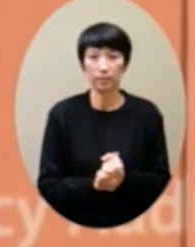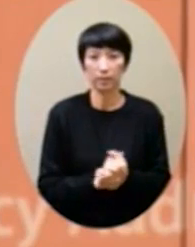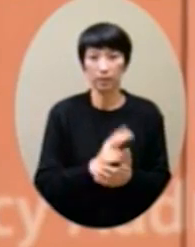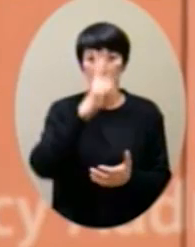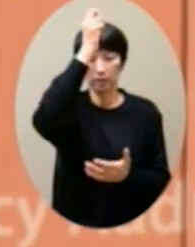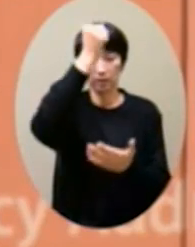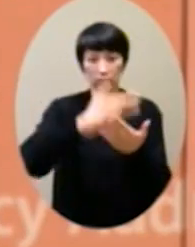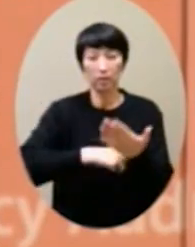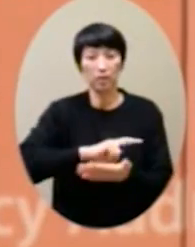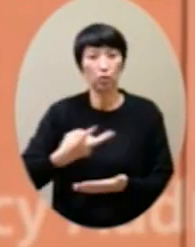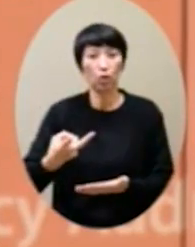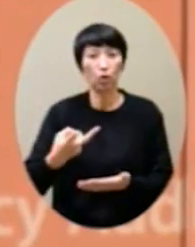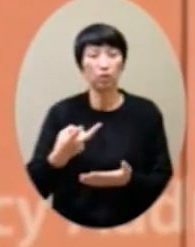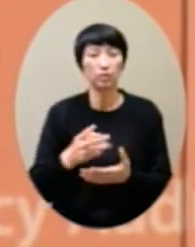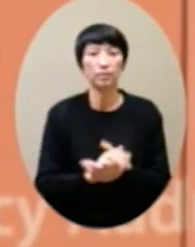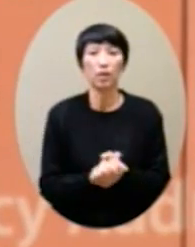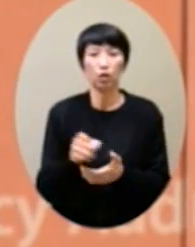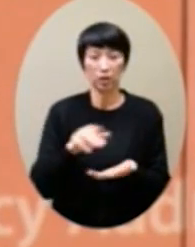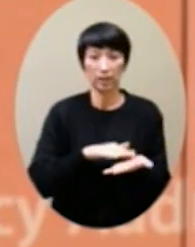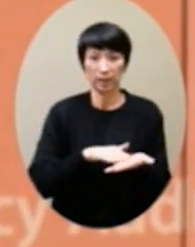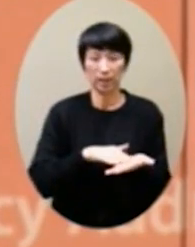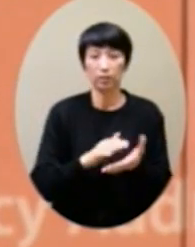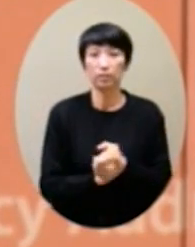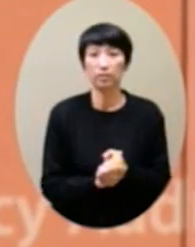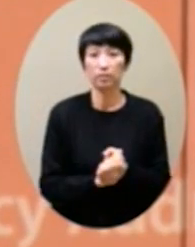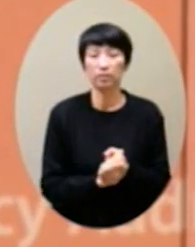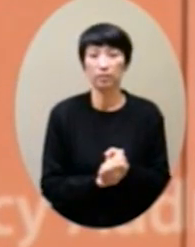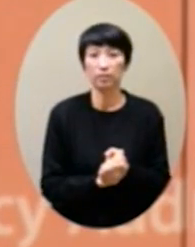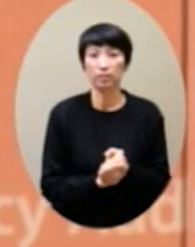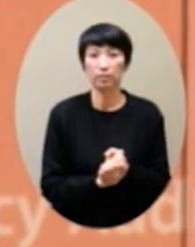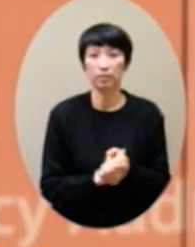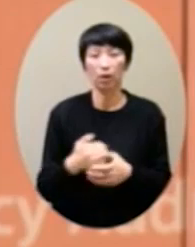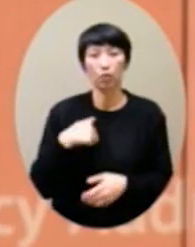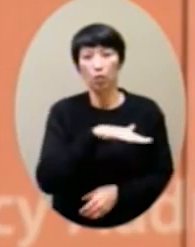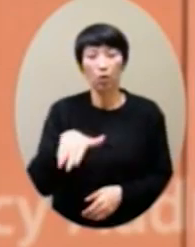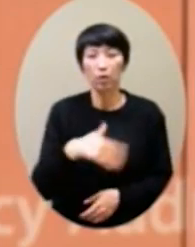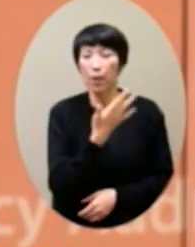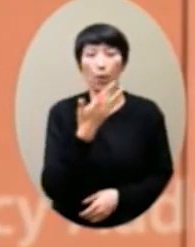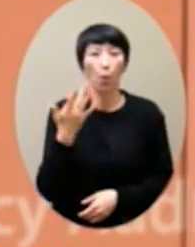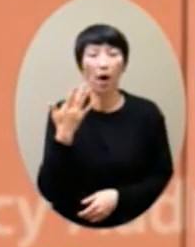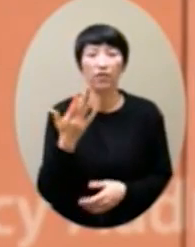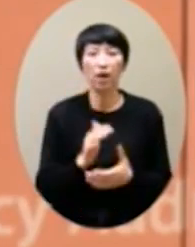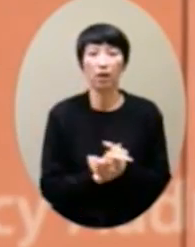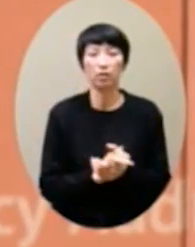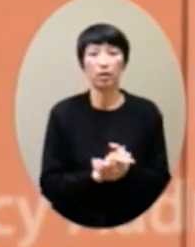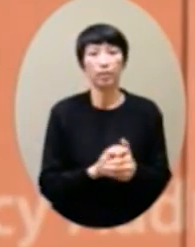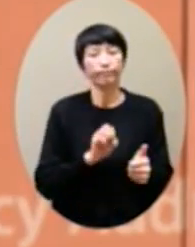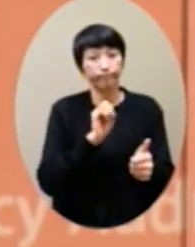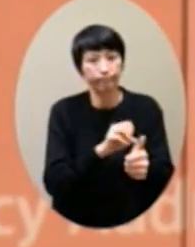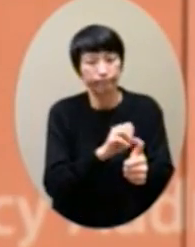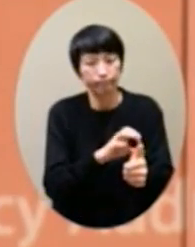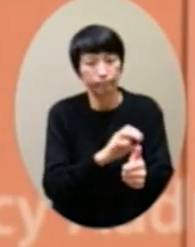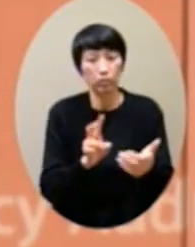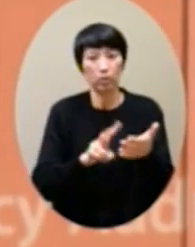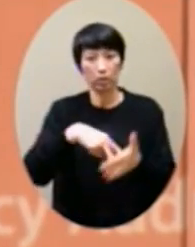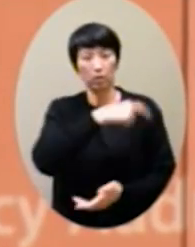政改嗰场咧，我哋冇办法说服更多嘅立法会员同